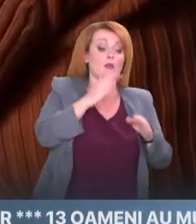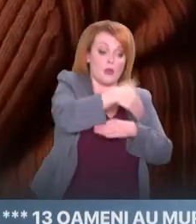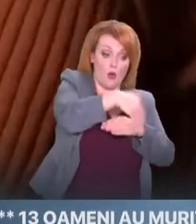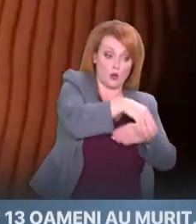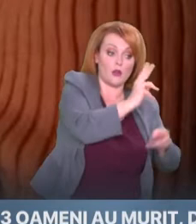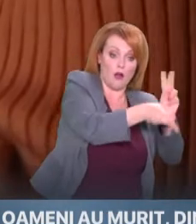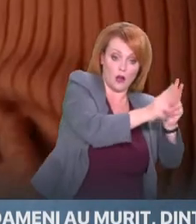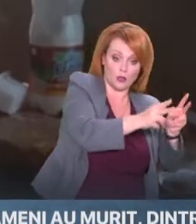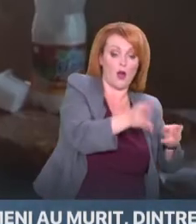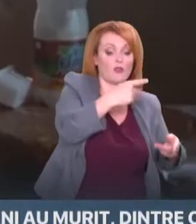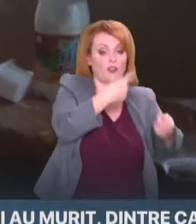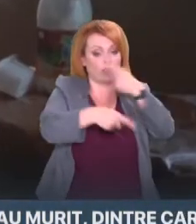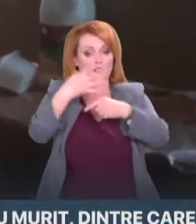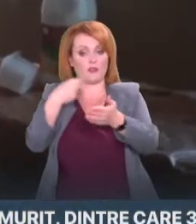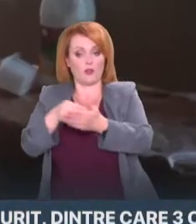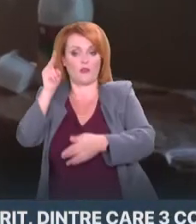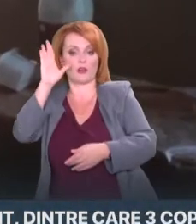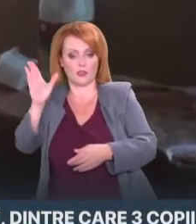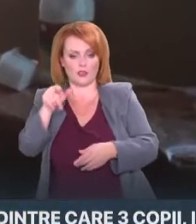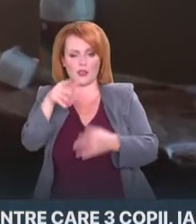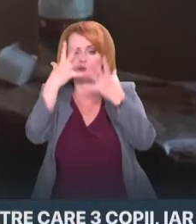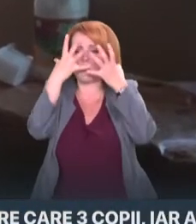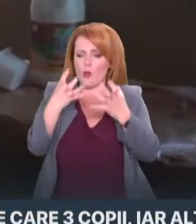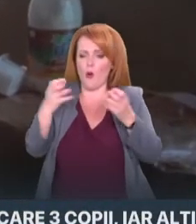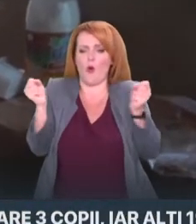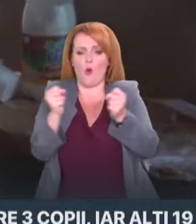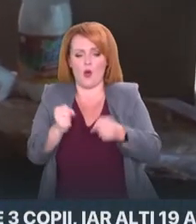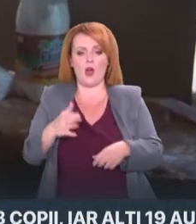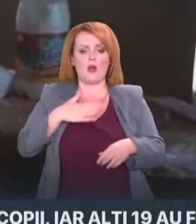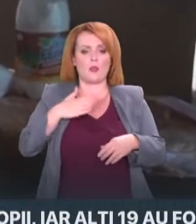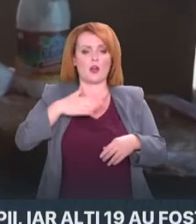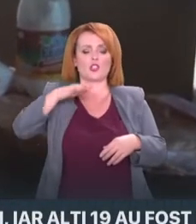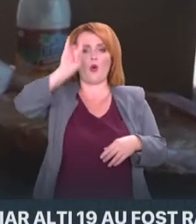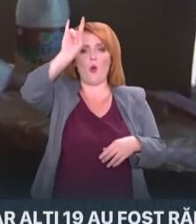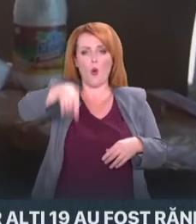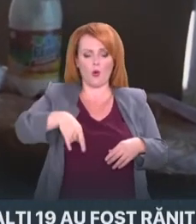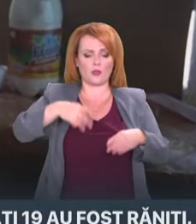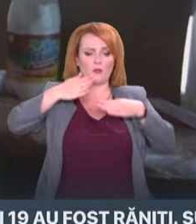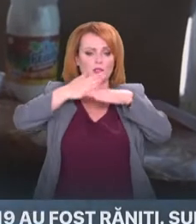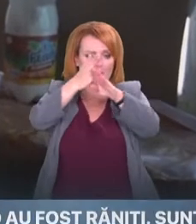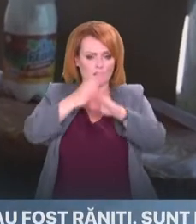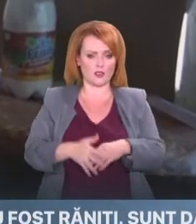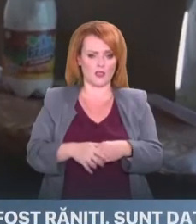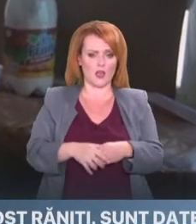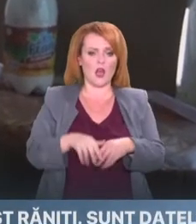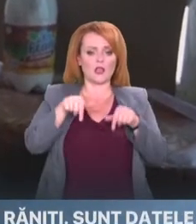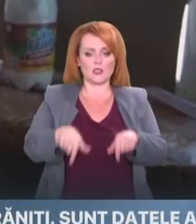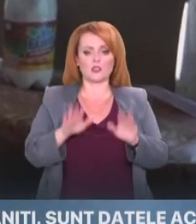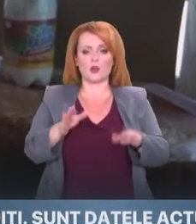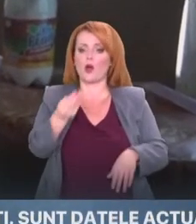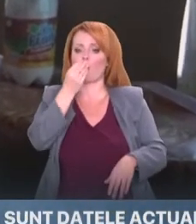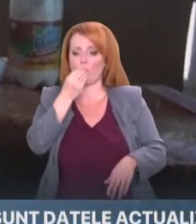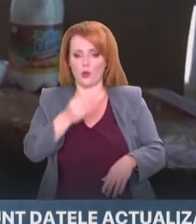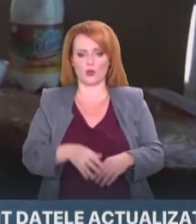lor întunecat și rece. Ferestrele noastre au fost avariate. Acum doar mâncăm aici, dar dormim în apartamentul